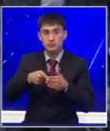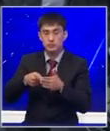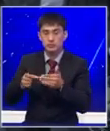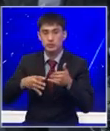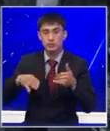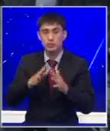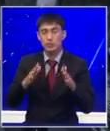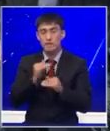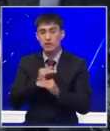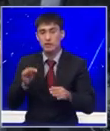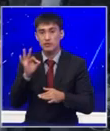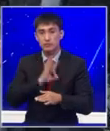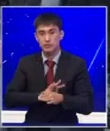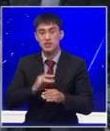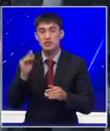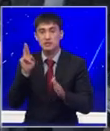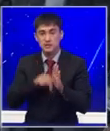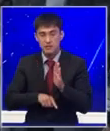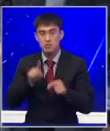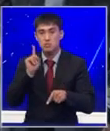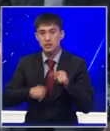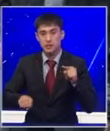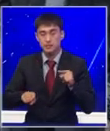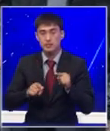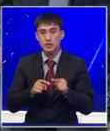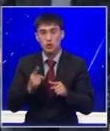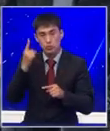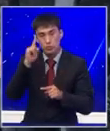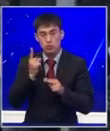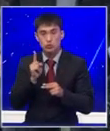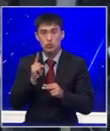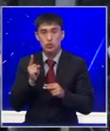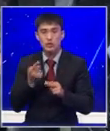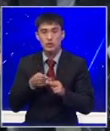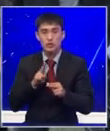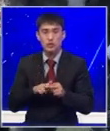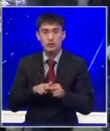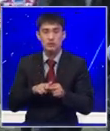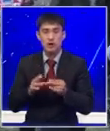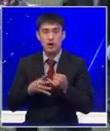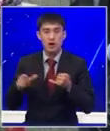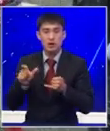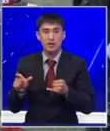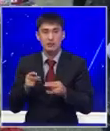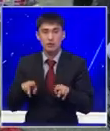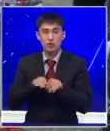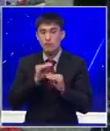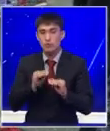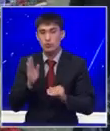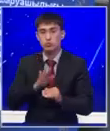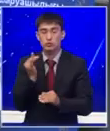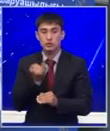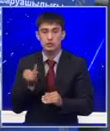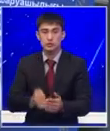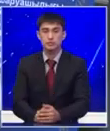намного эффективнее то есть и дешевле и быстрее Поэтому думаю для лев вот такой формат будет